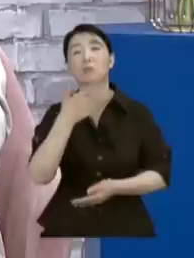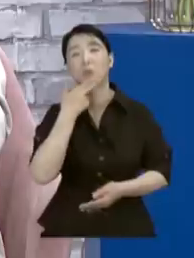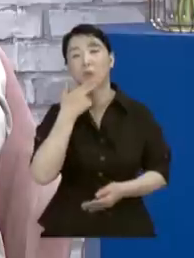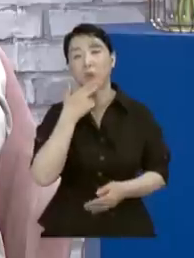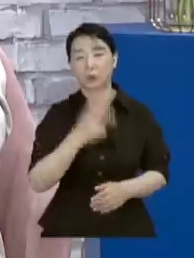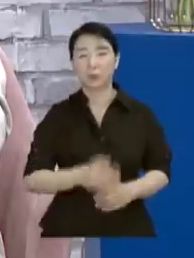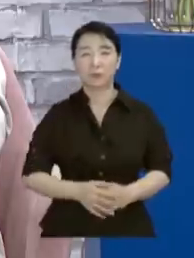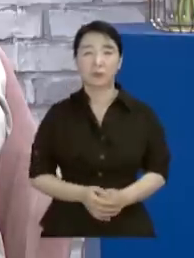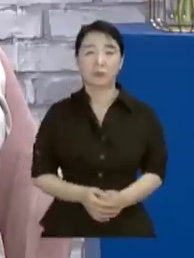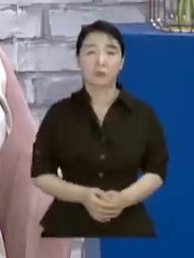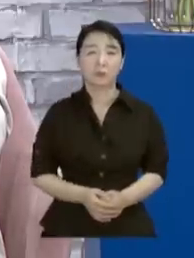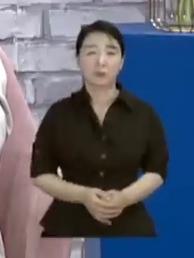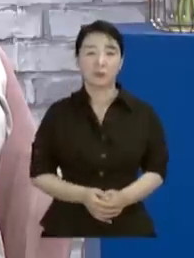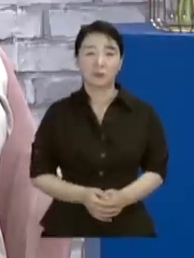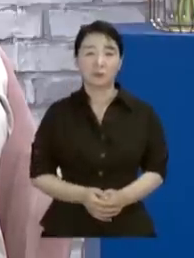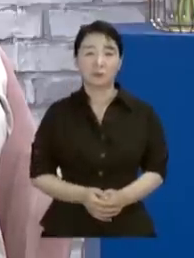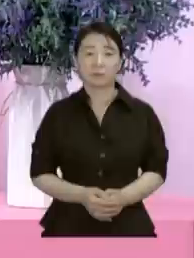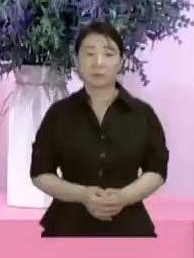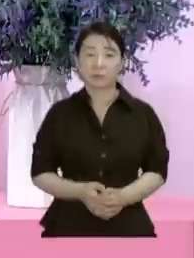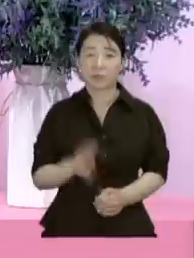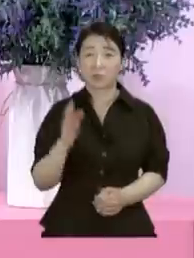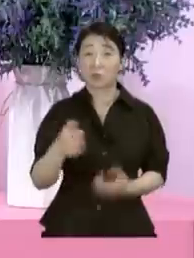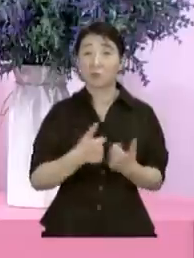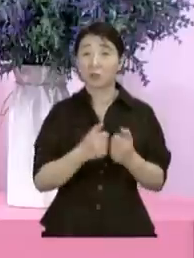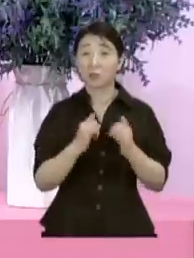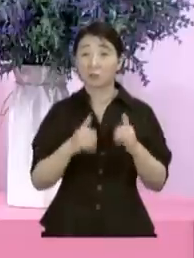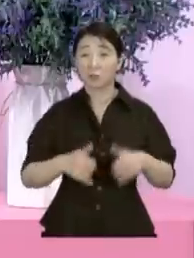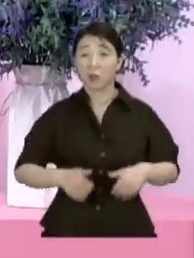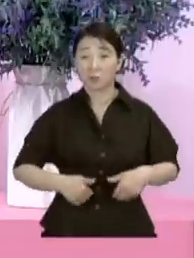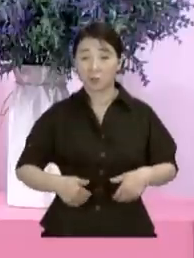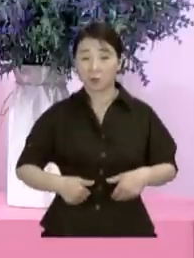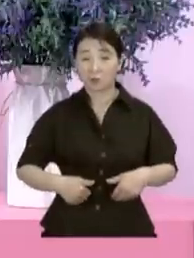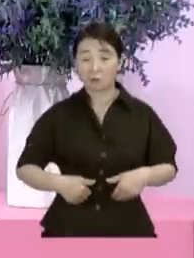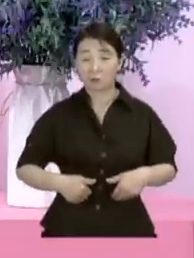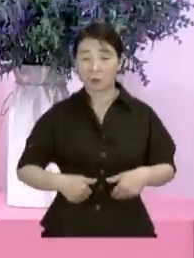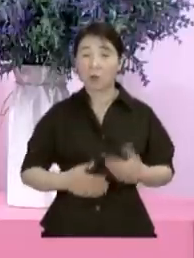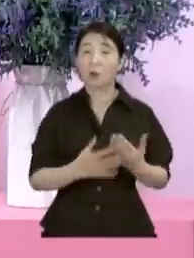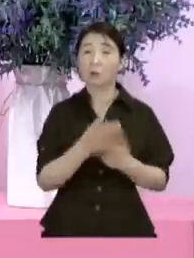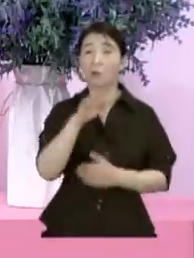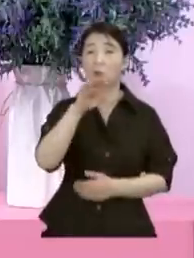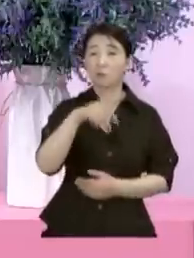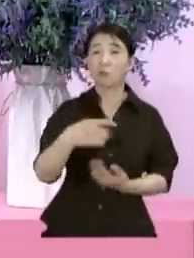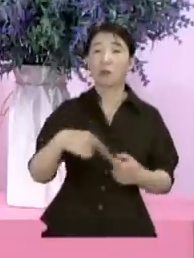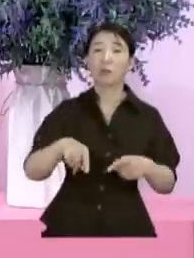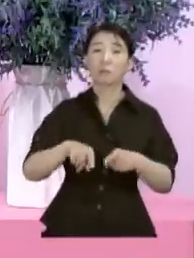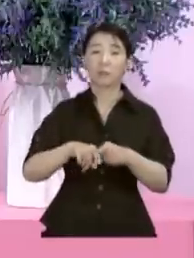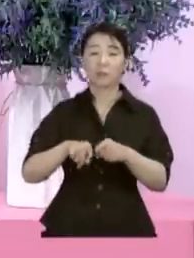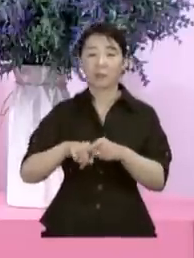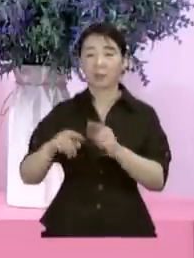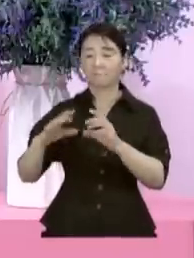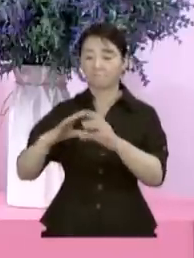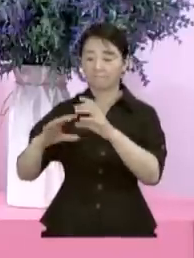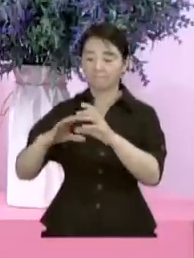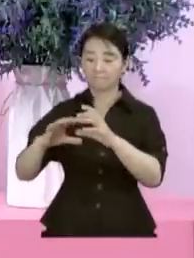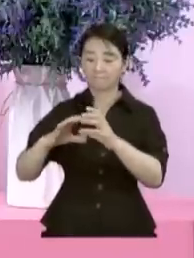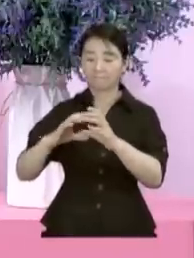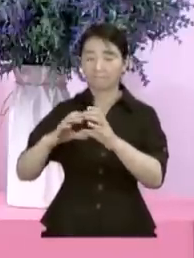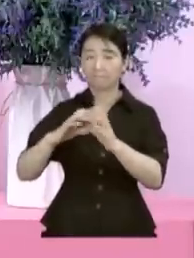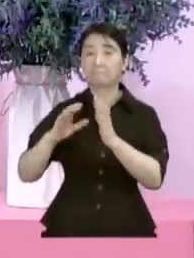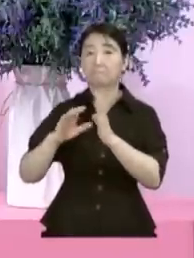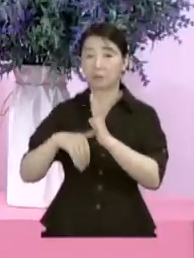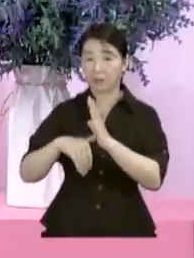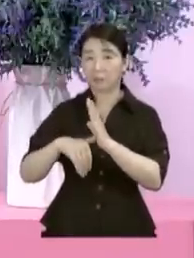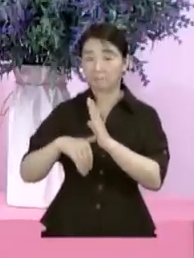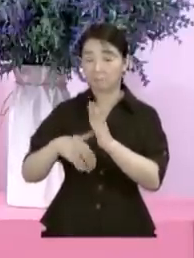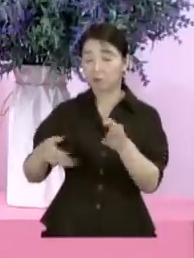전문성이 없잖아요. 그렇죠. 네. 정말 전문 상담사가 필요하다는 것을 또 통일부하고도 같이 이제 커뮤니케이션이 이제